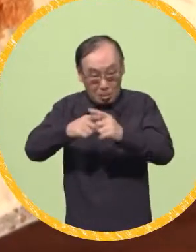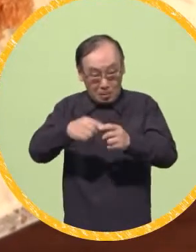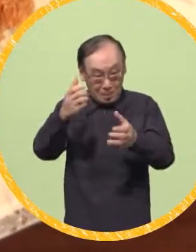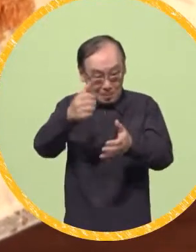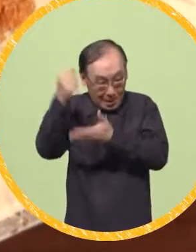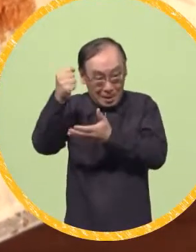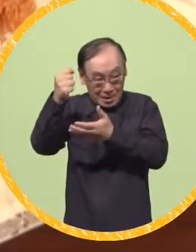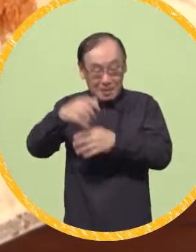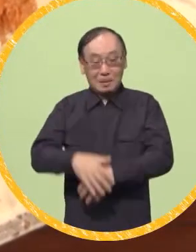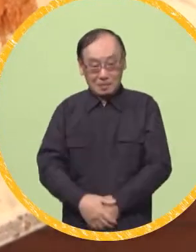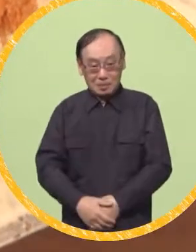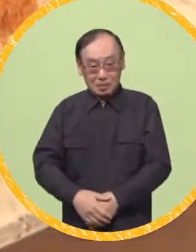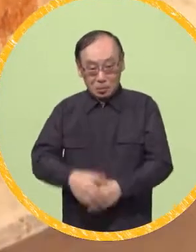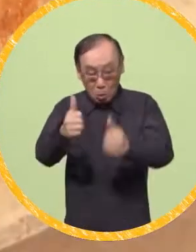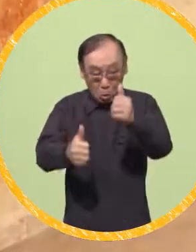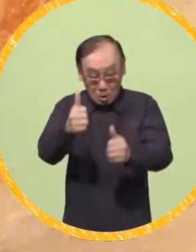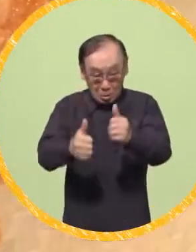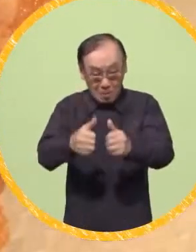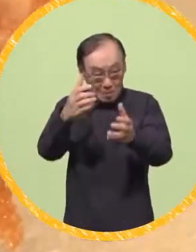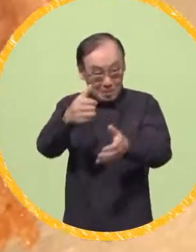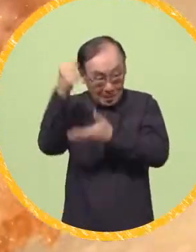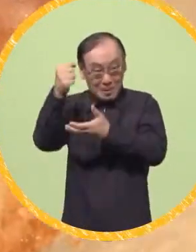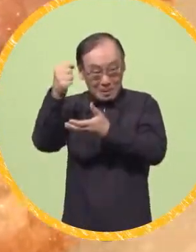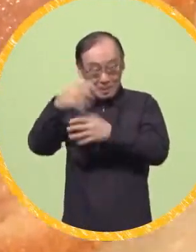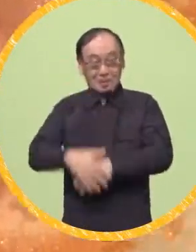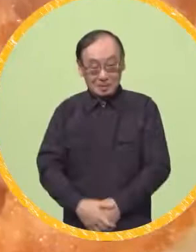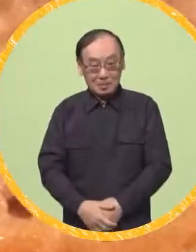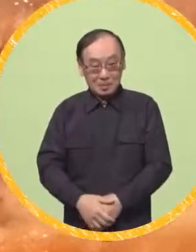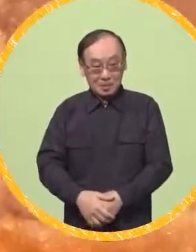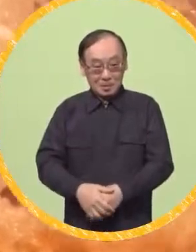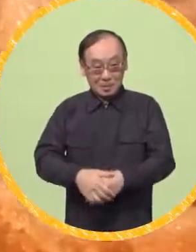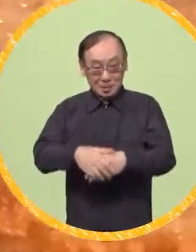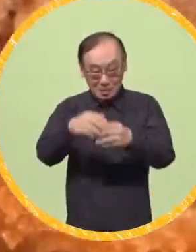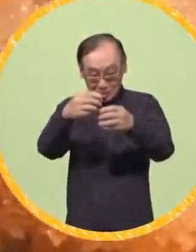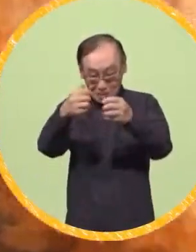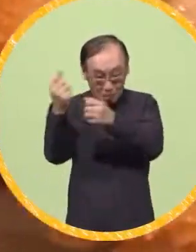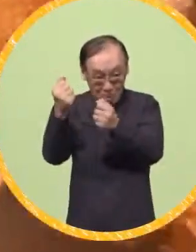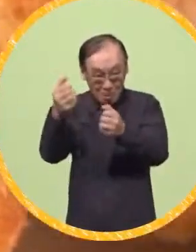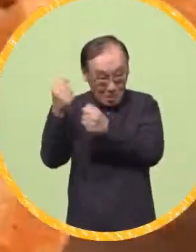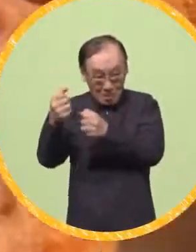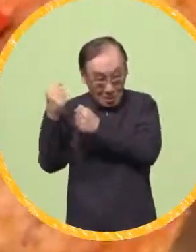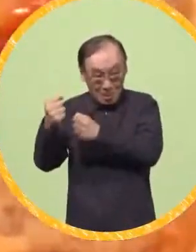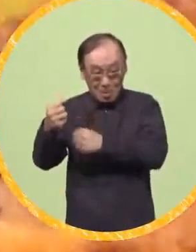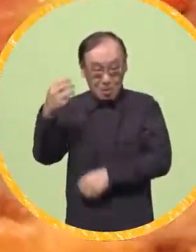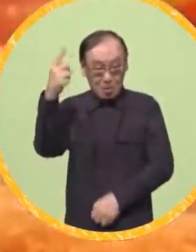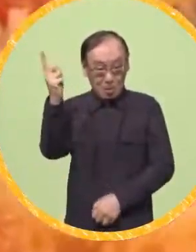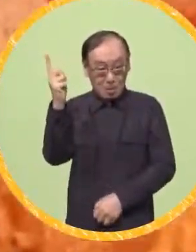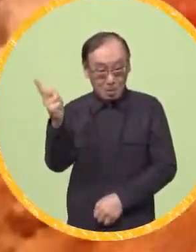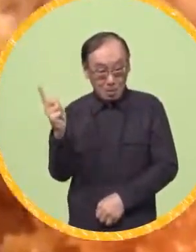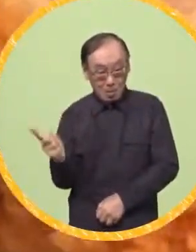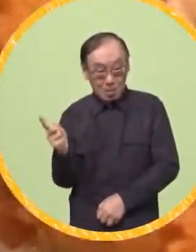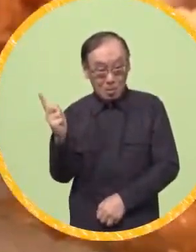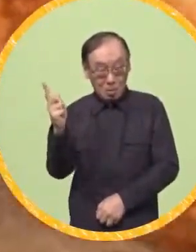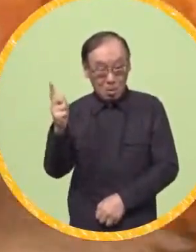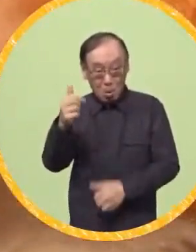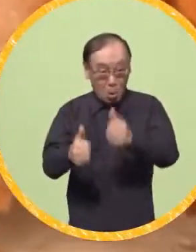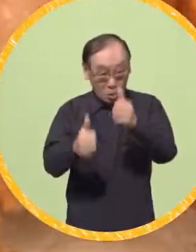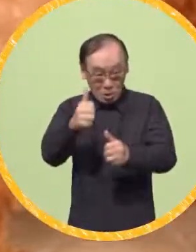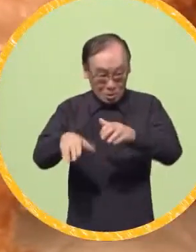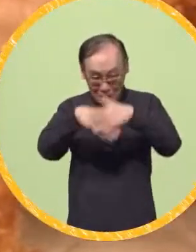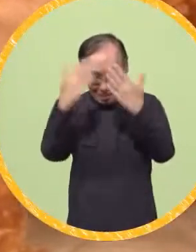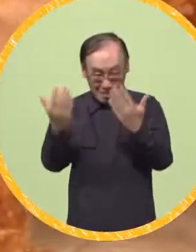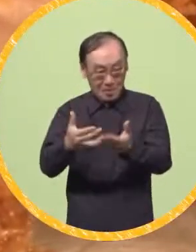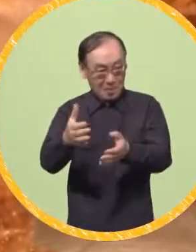グルメコンテストグランプリ受賞さらに神奈川グルメフェスターキン小耳症と数々のグルメコンテストを制した